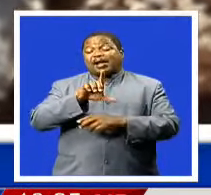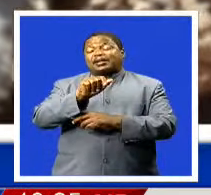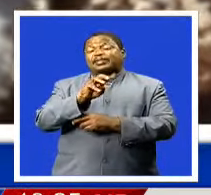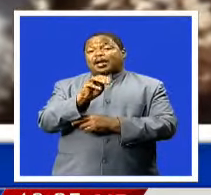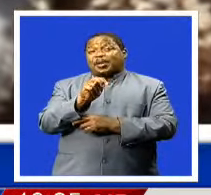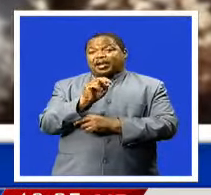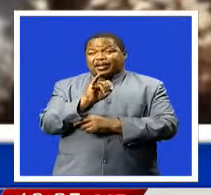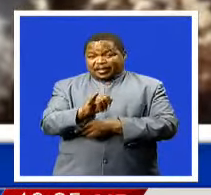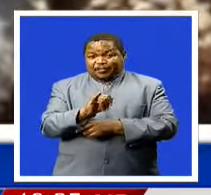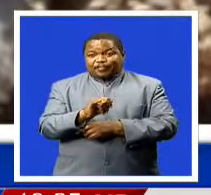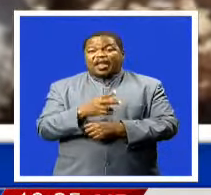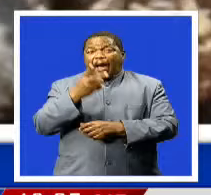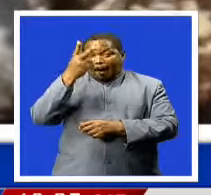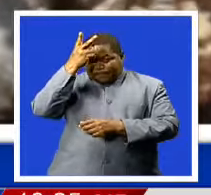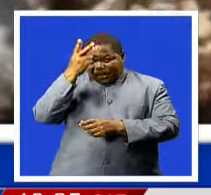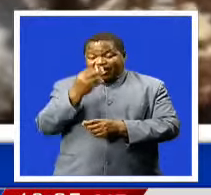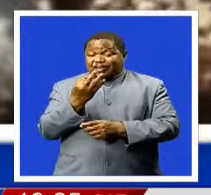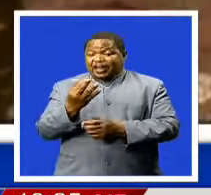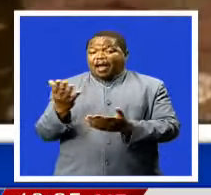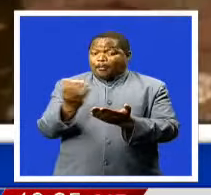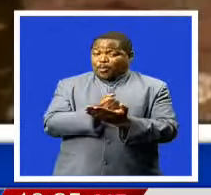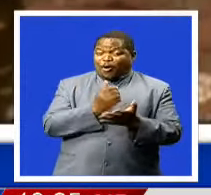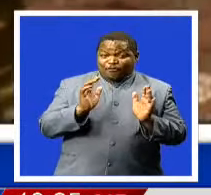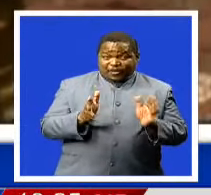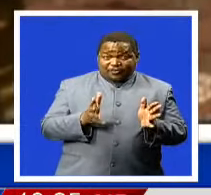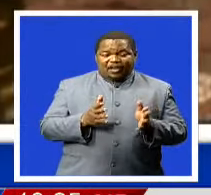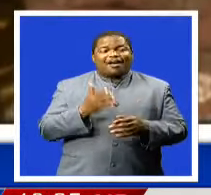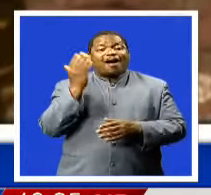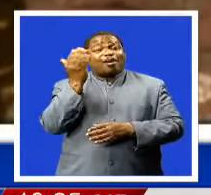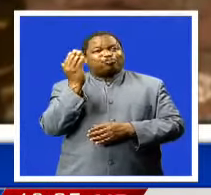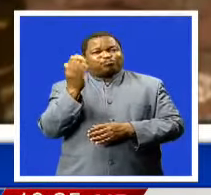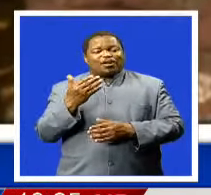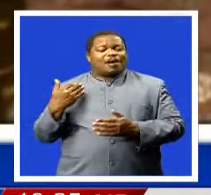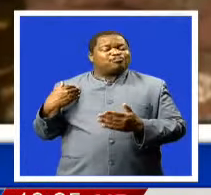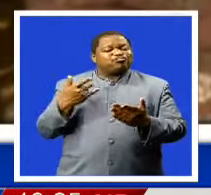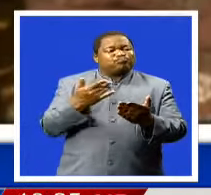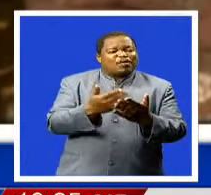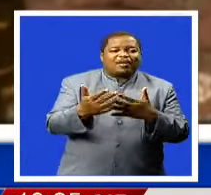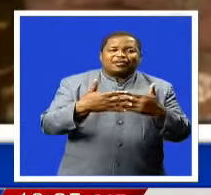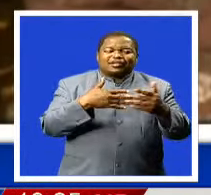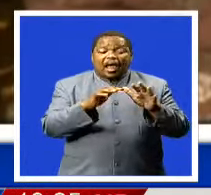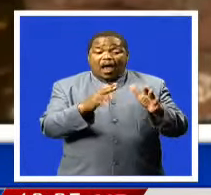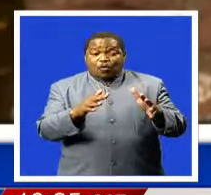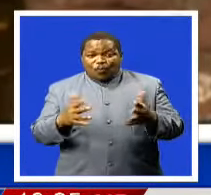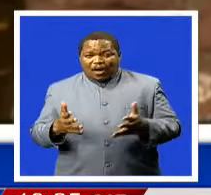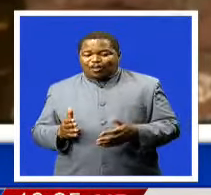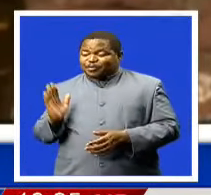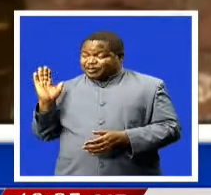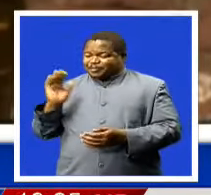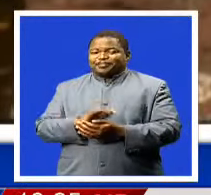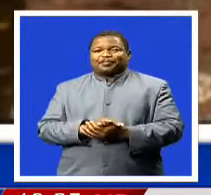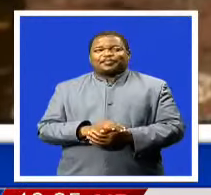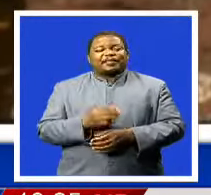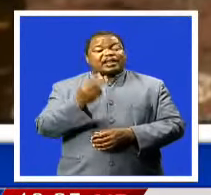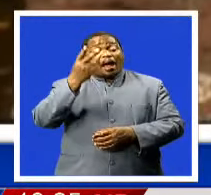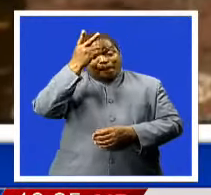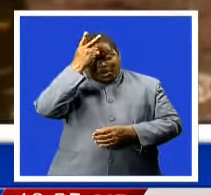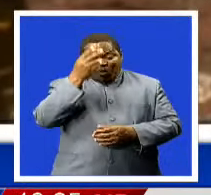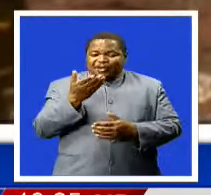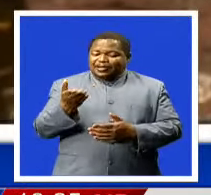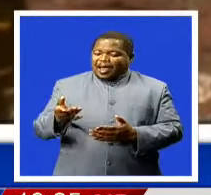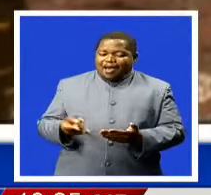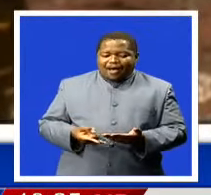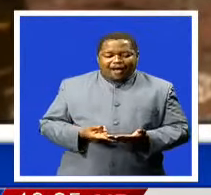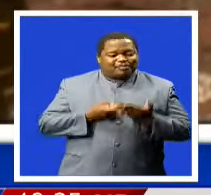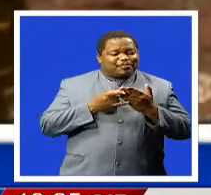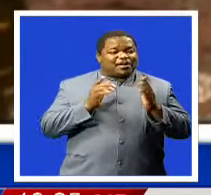lesibovu enkhundleni yasemaphalaleni. Kusitile kakhulu kuba nato ngoma sibe nawo umquba sakhona kufundisa